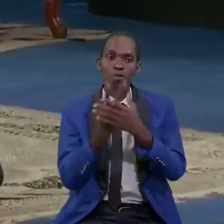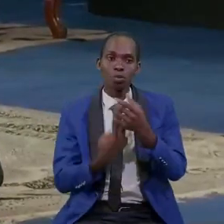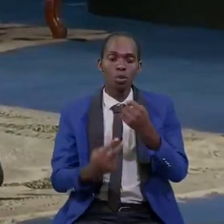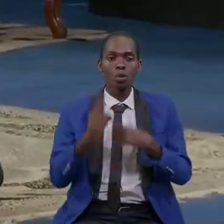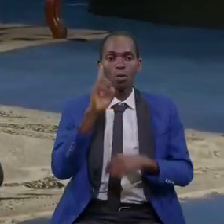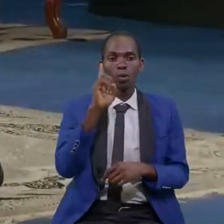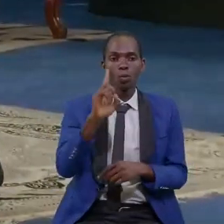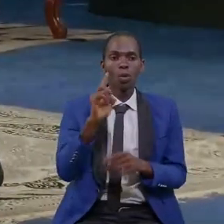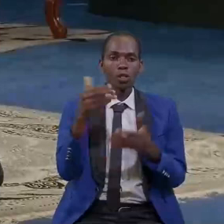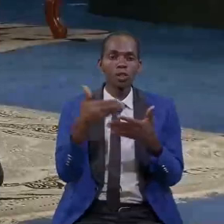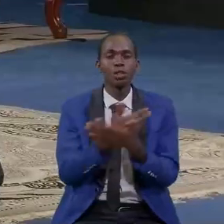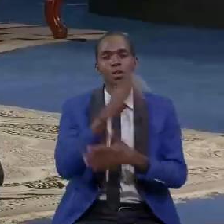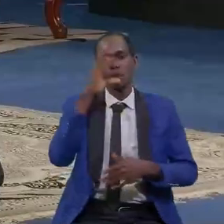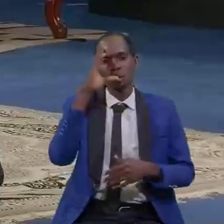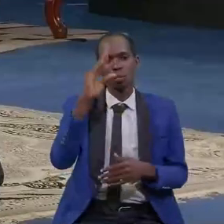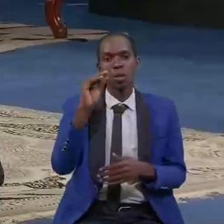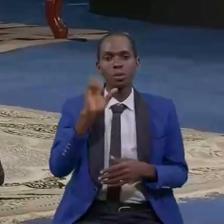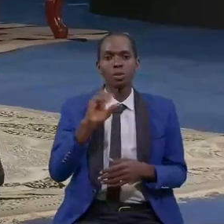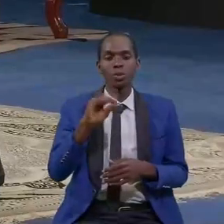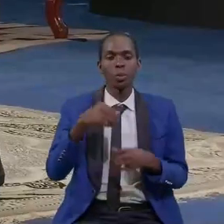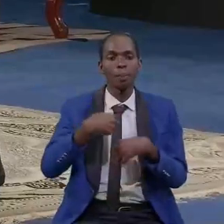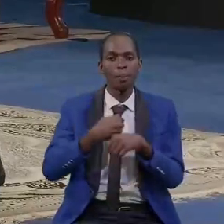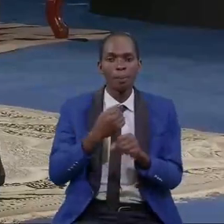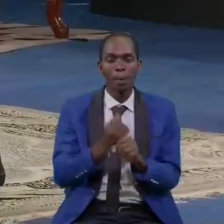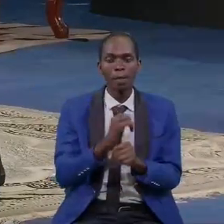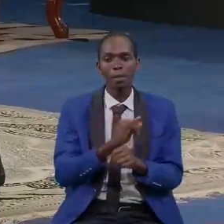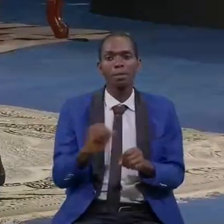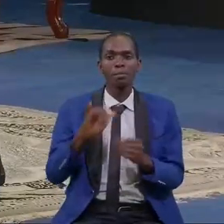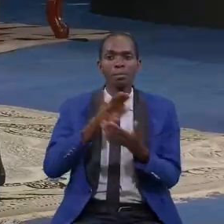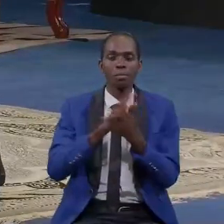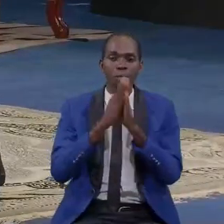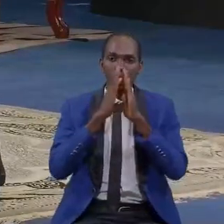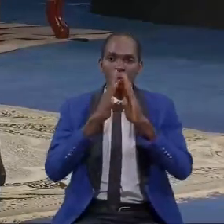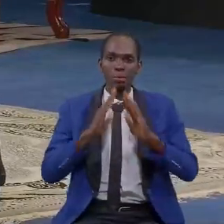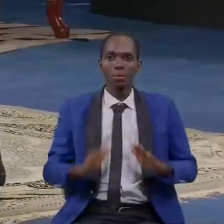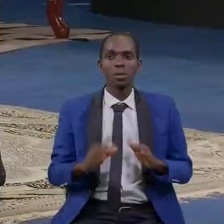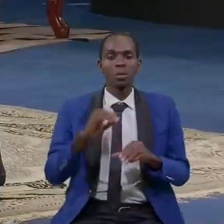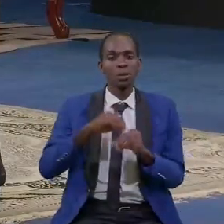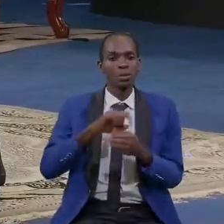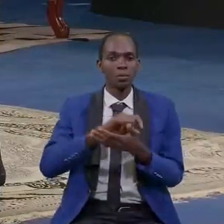nouveau, en établissant la paix.